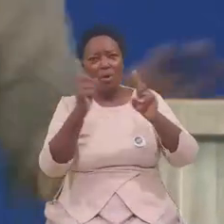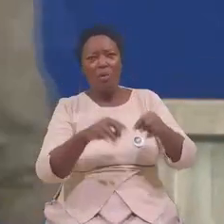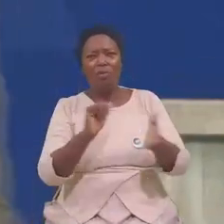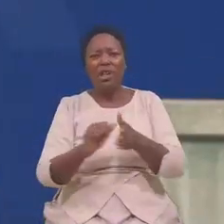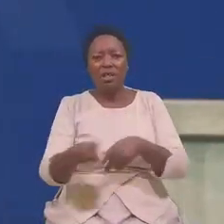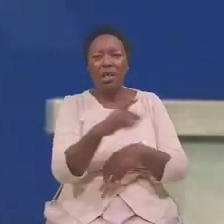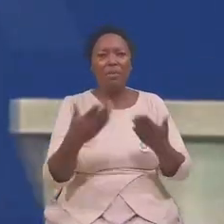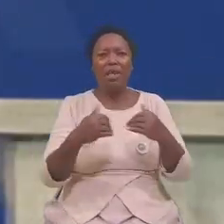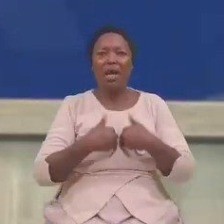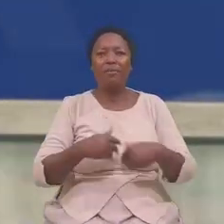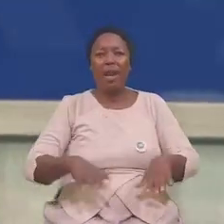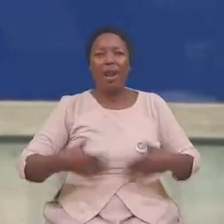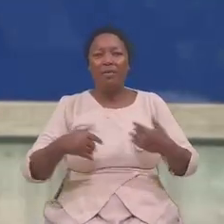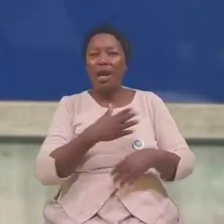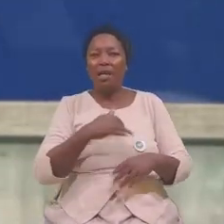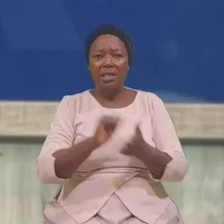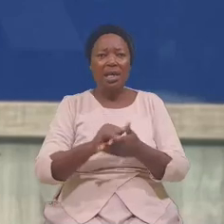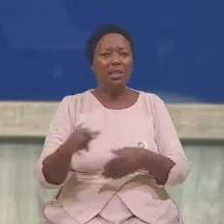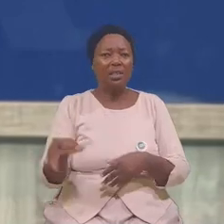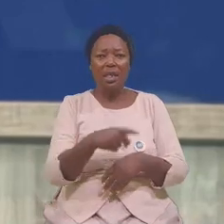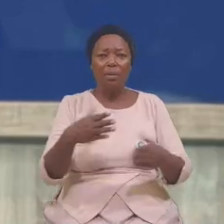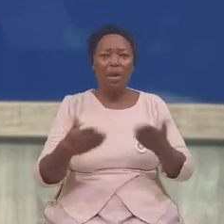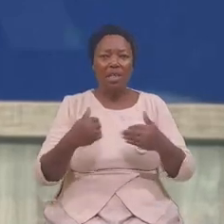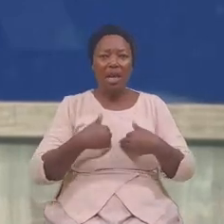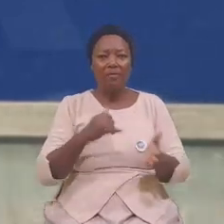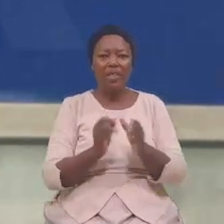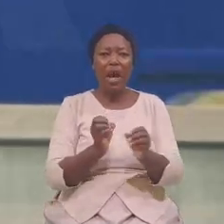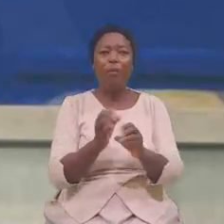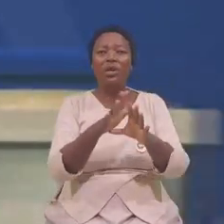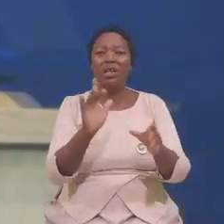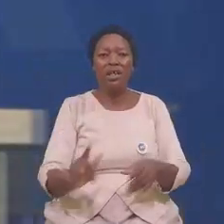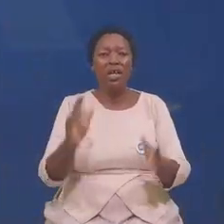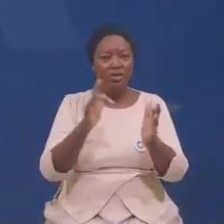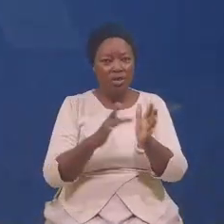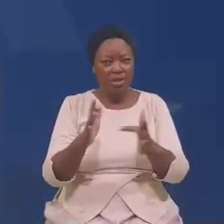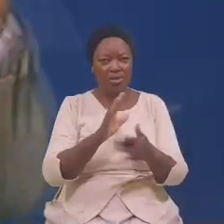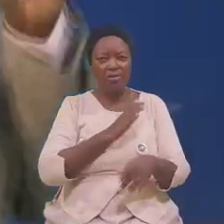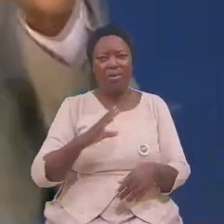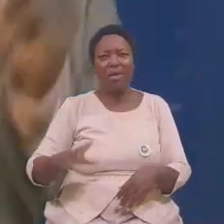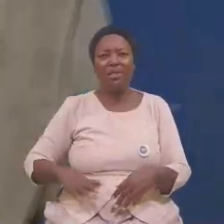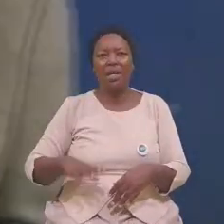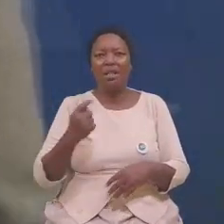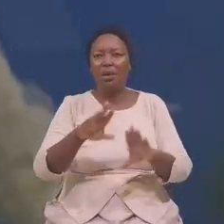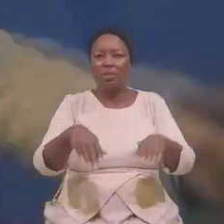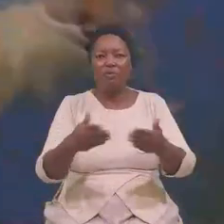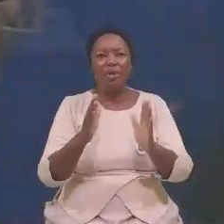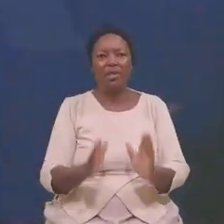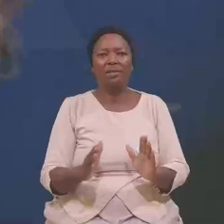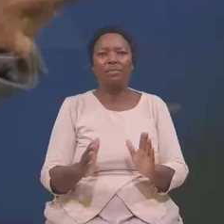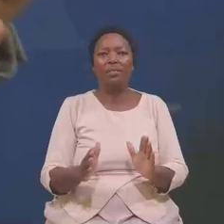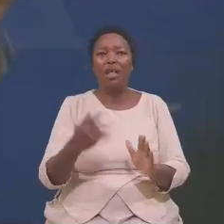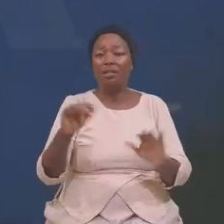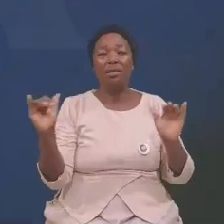vie, afin qu'il ait en abondance. Jésus-Christ, le pourvoyeur, le